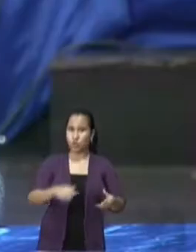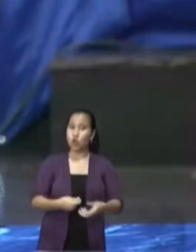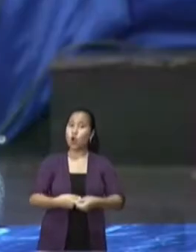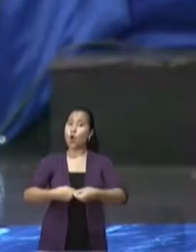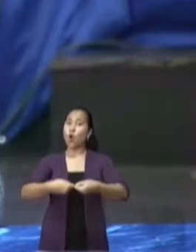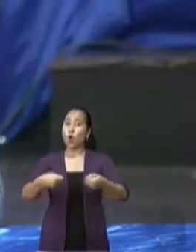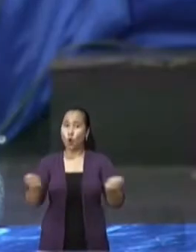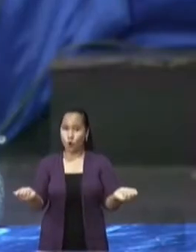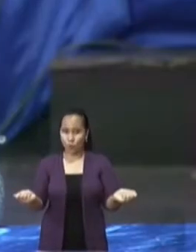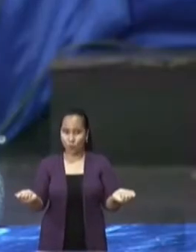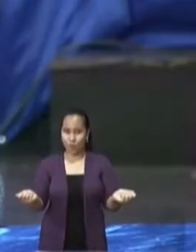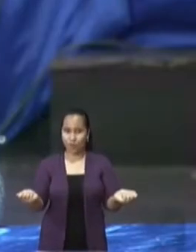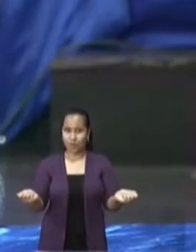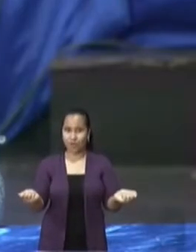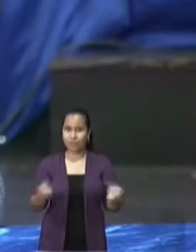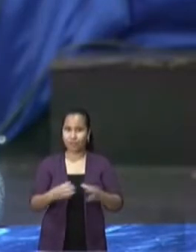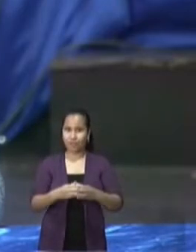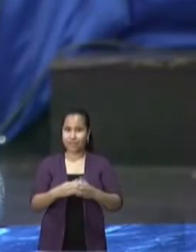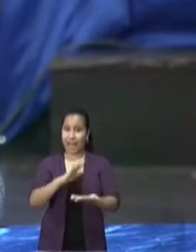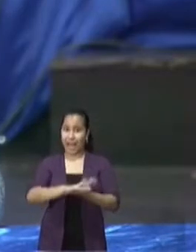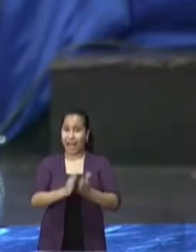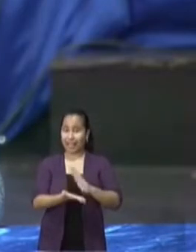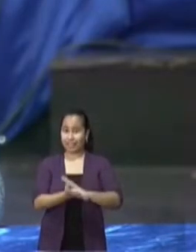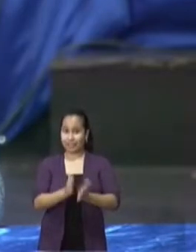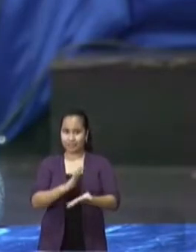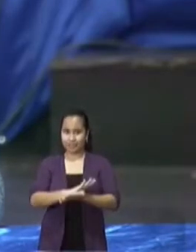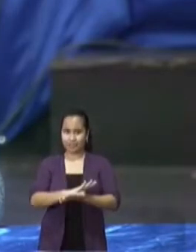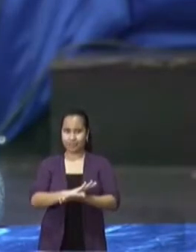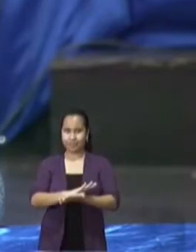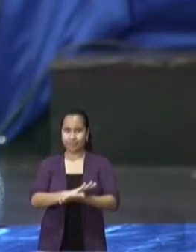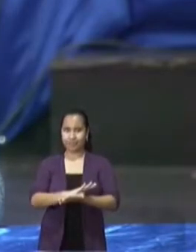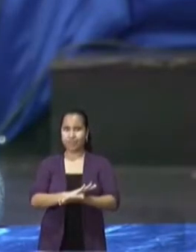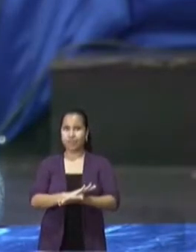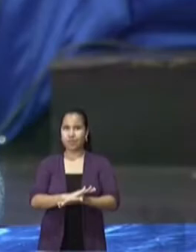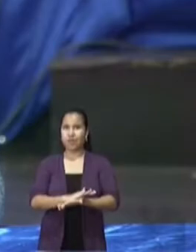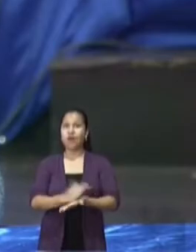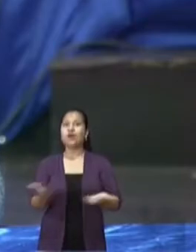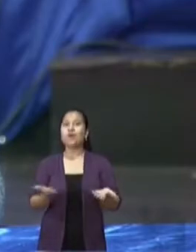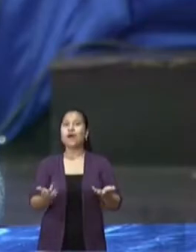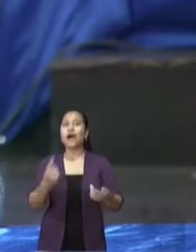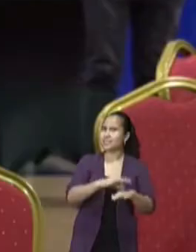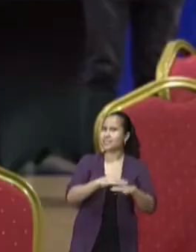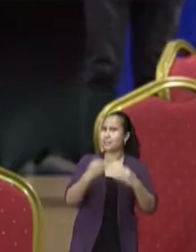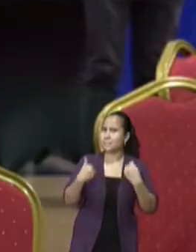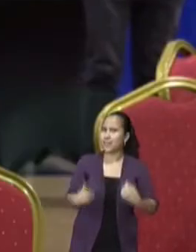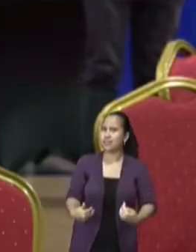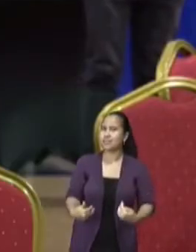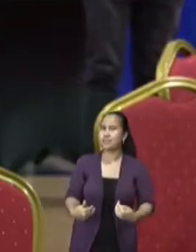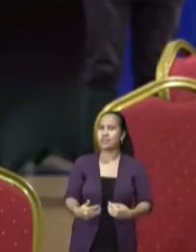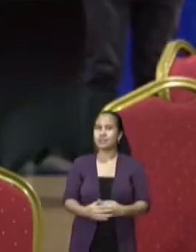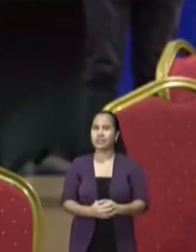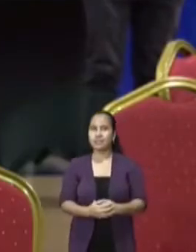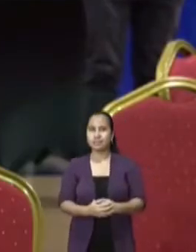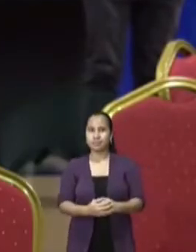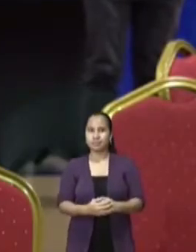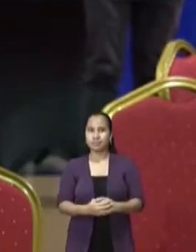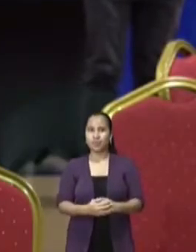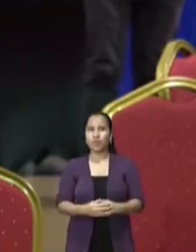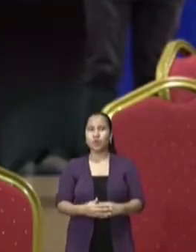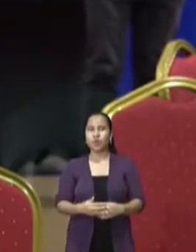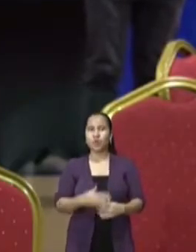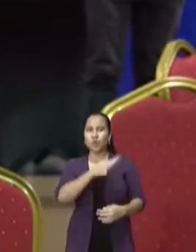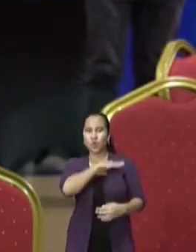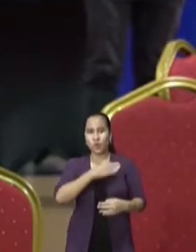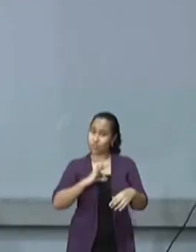te beboeten. Het beboeten van personen en bedrijven die de COVID-wet overtreden zal helpen een stukje handhaving en